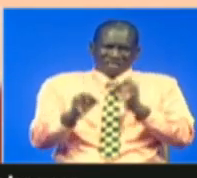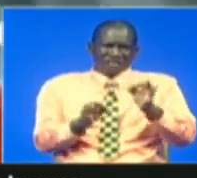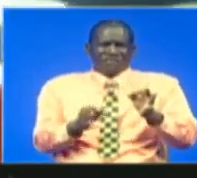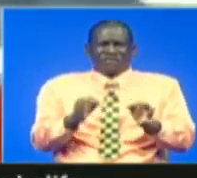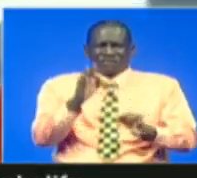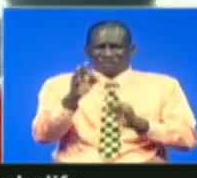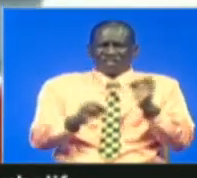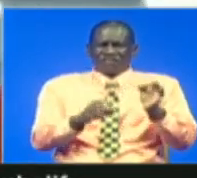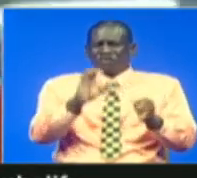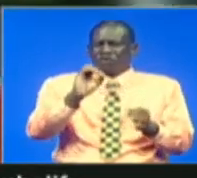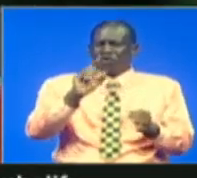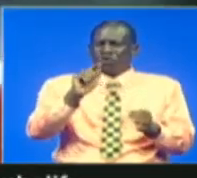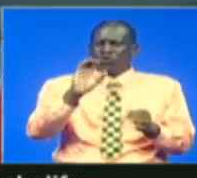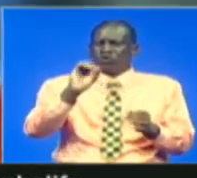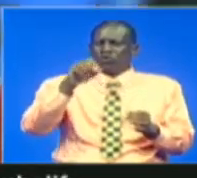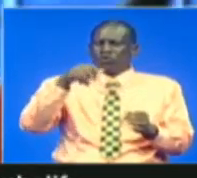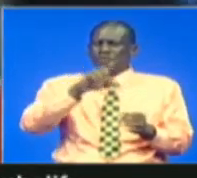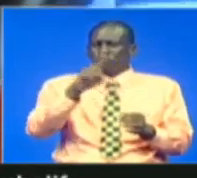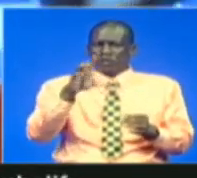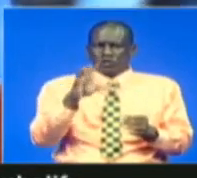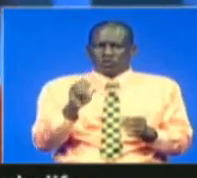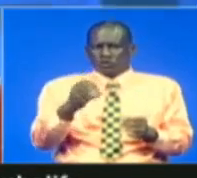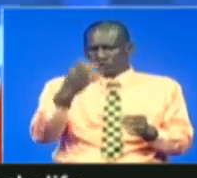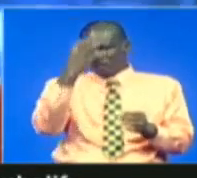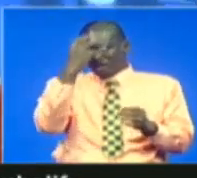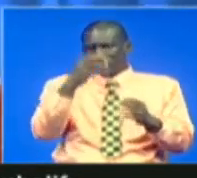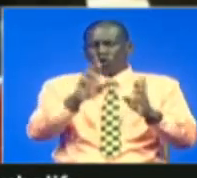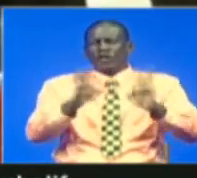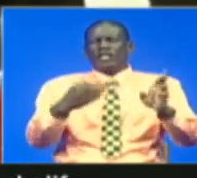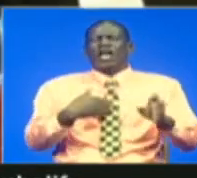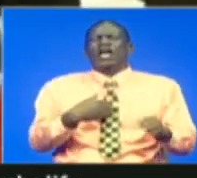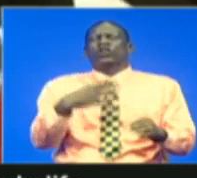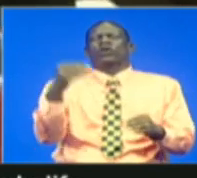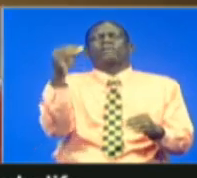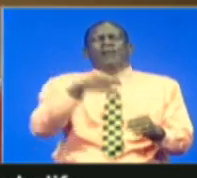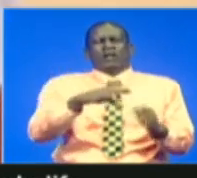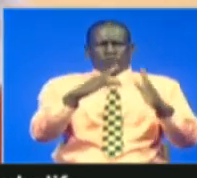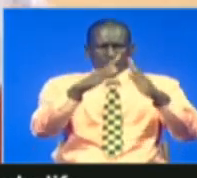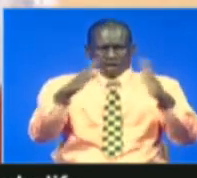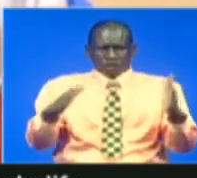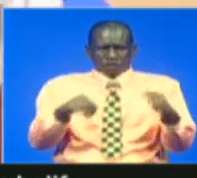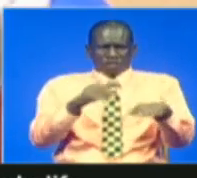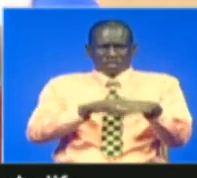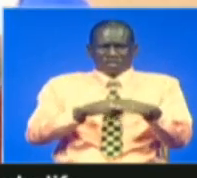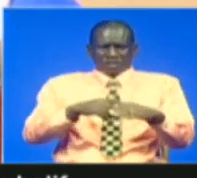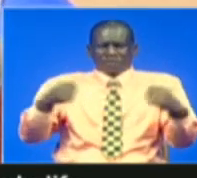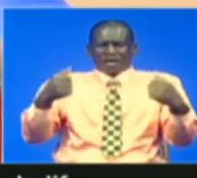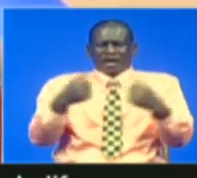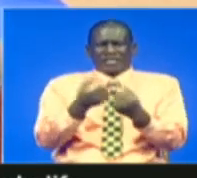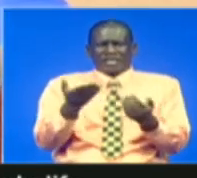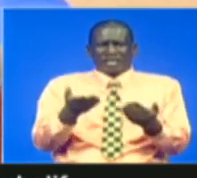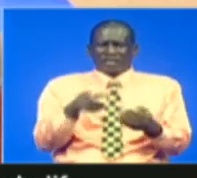amekasirika, Octopizzo alikuwa amesharudi nyumbani kwake mkasa huo ulipotokea. Huyo tulikuwa na yeye hapa.